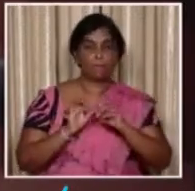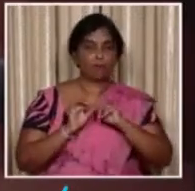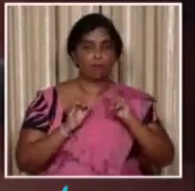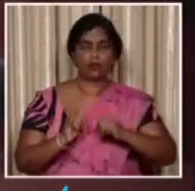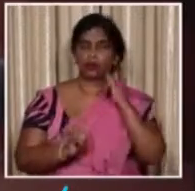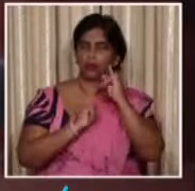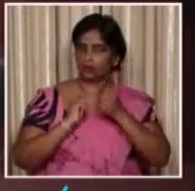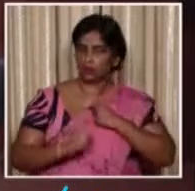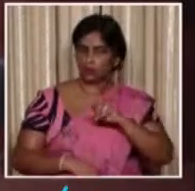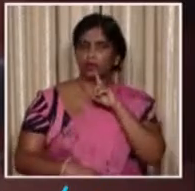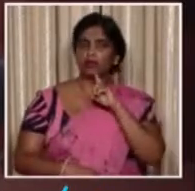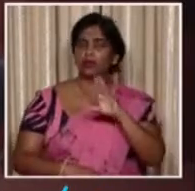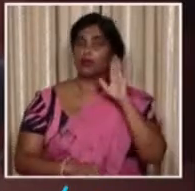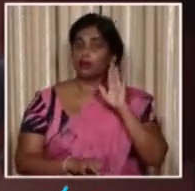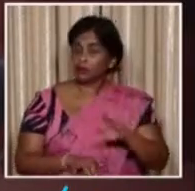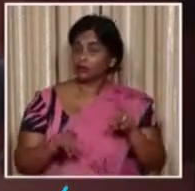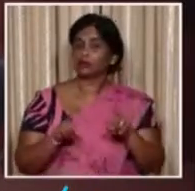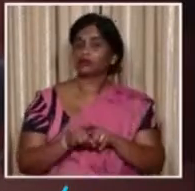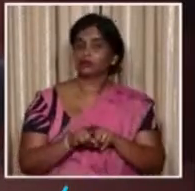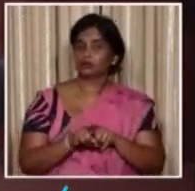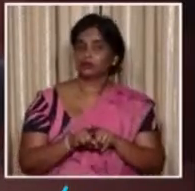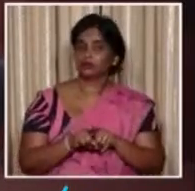විවේචන ඉදිරිපත් කරා. හැබැයි ඒ වගේම